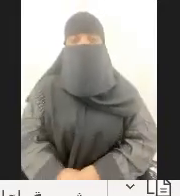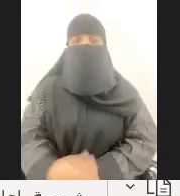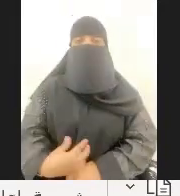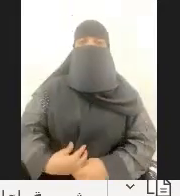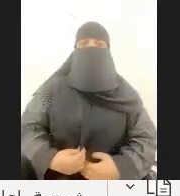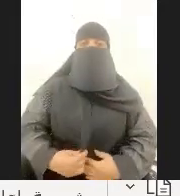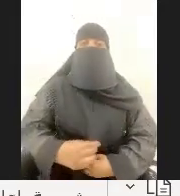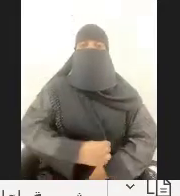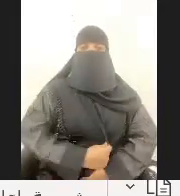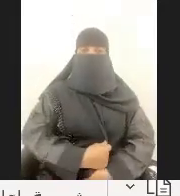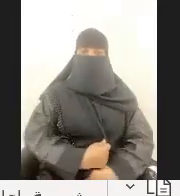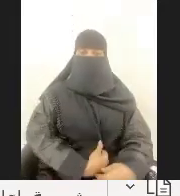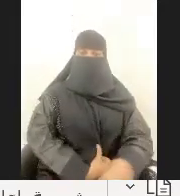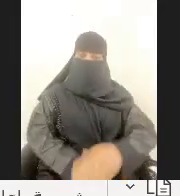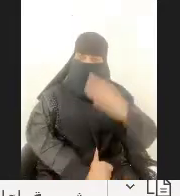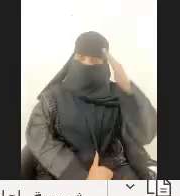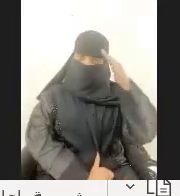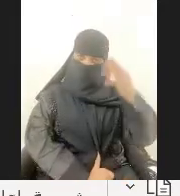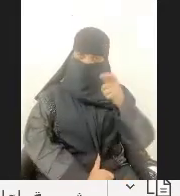السلام عليكم.